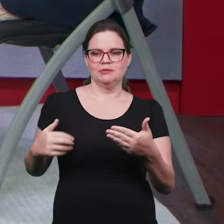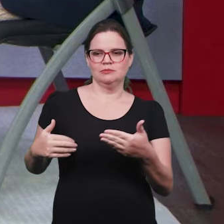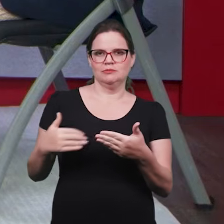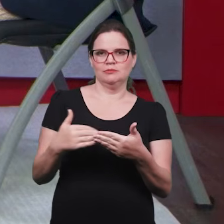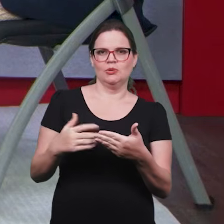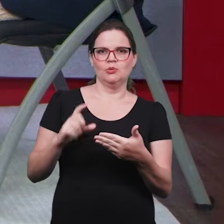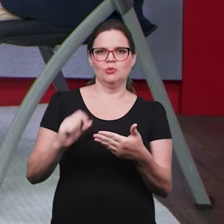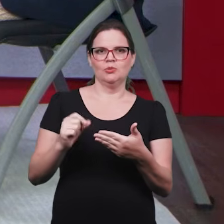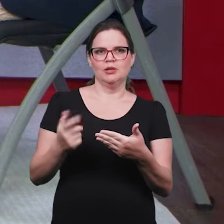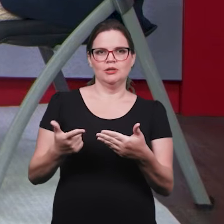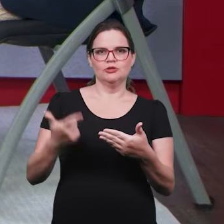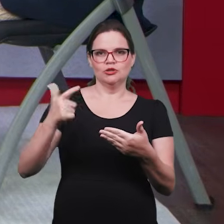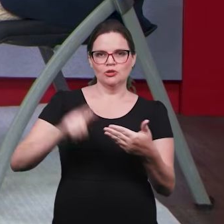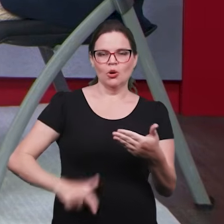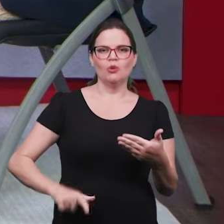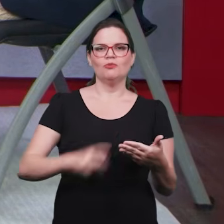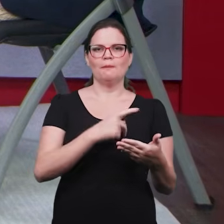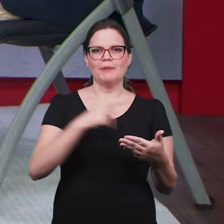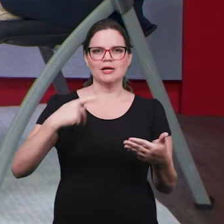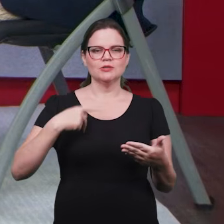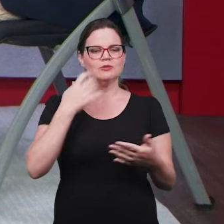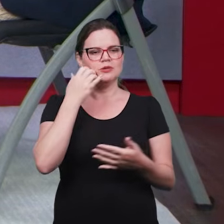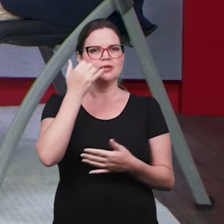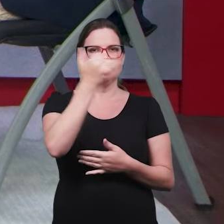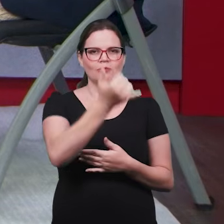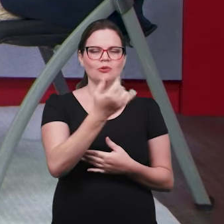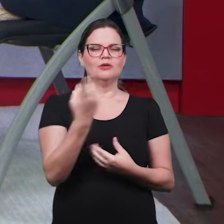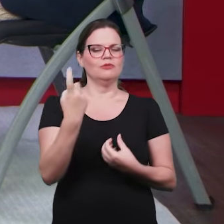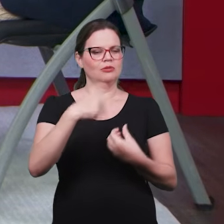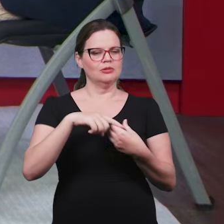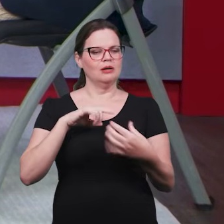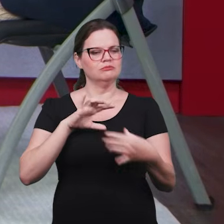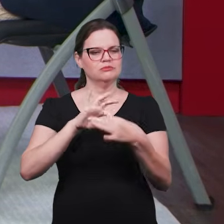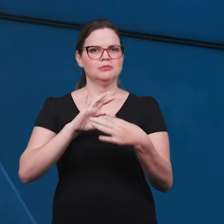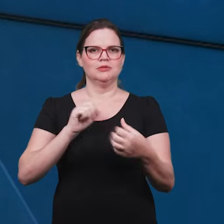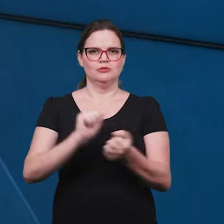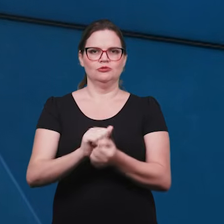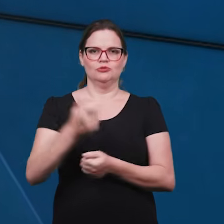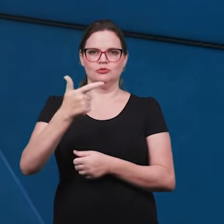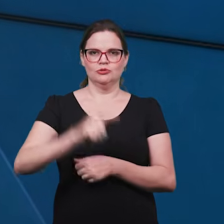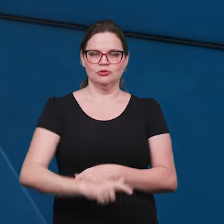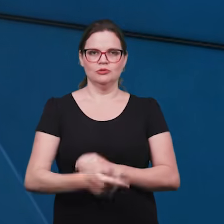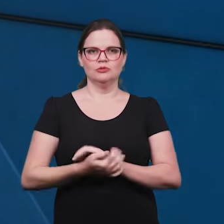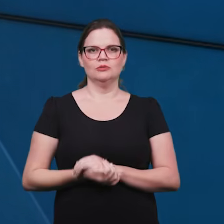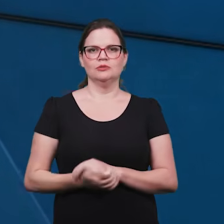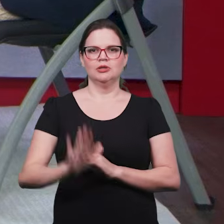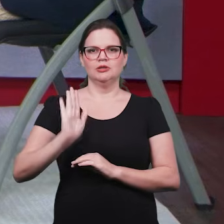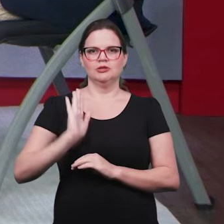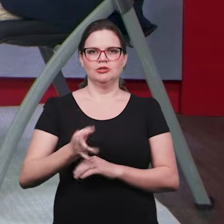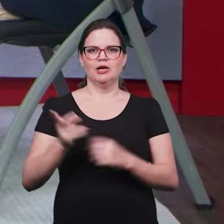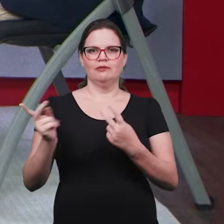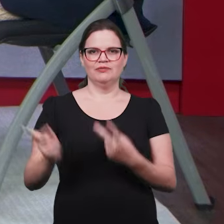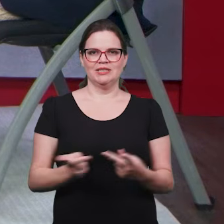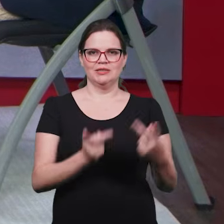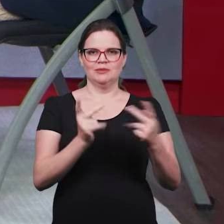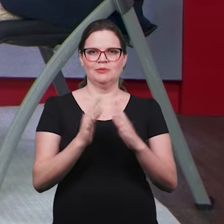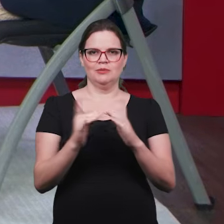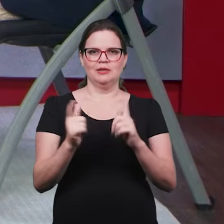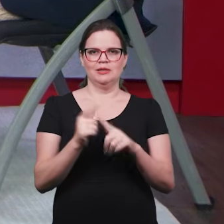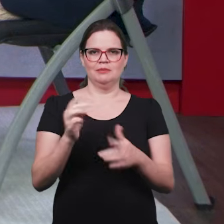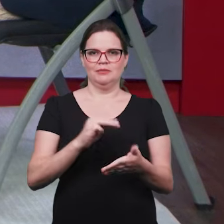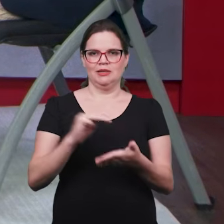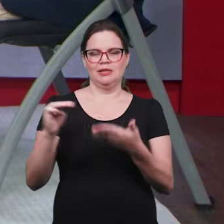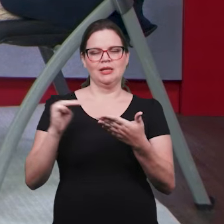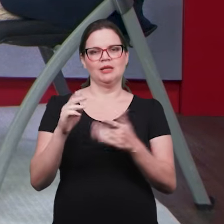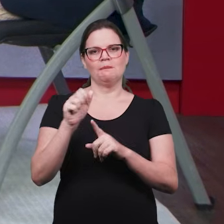mas recentemente o nosso pastor renovou essa conexão, essa comunhão com a Он был здесь в igreja. декабре, Ele já visitou a